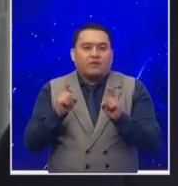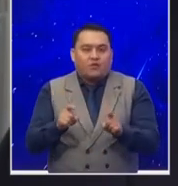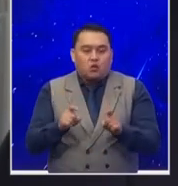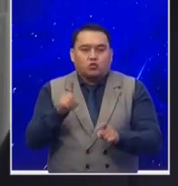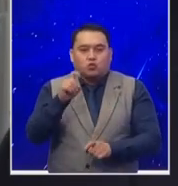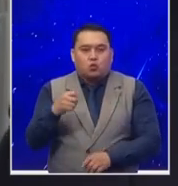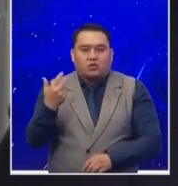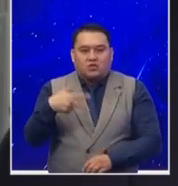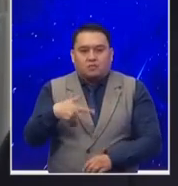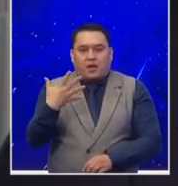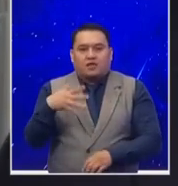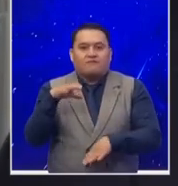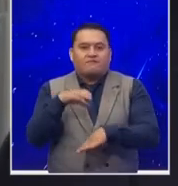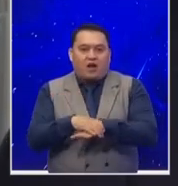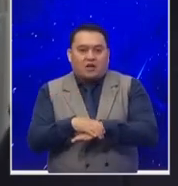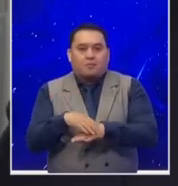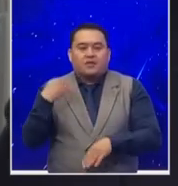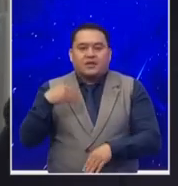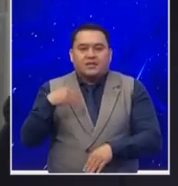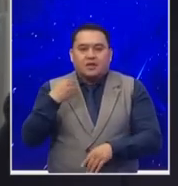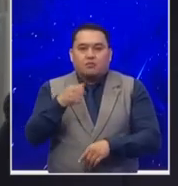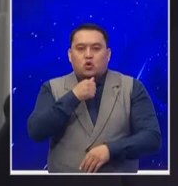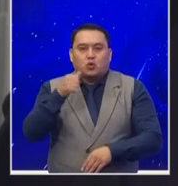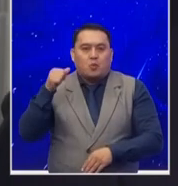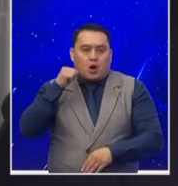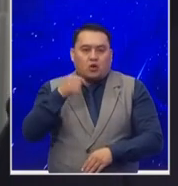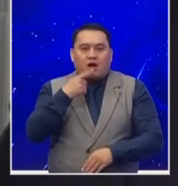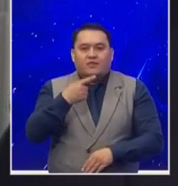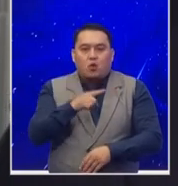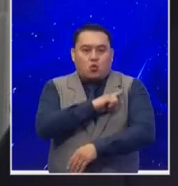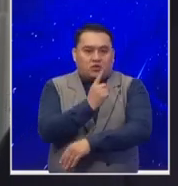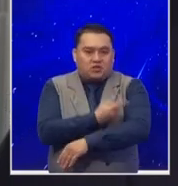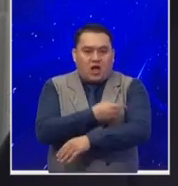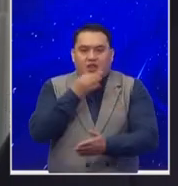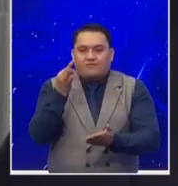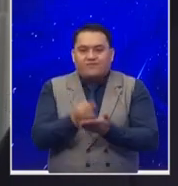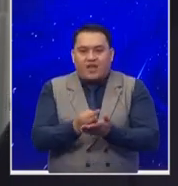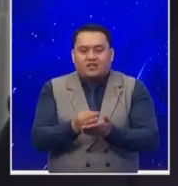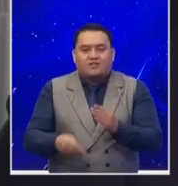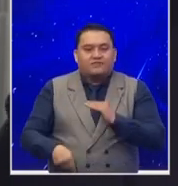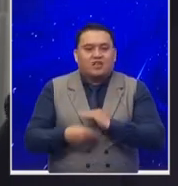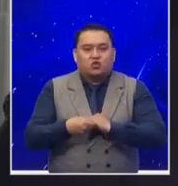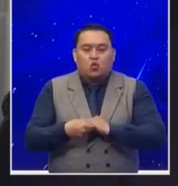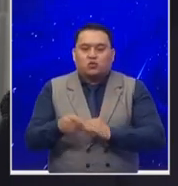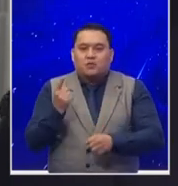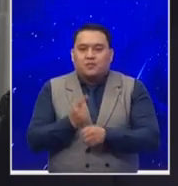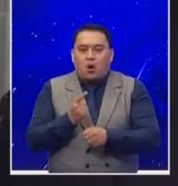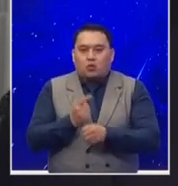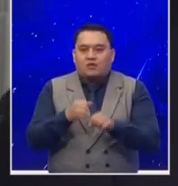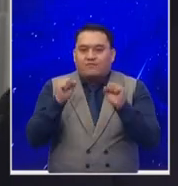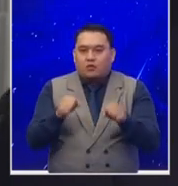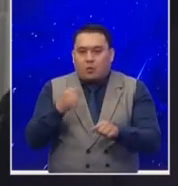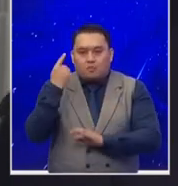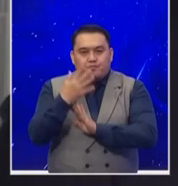зарегистрировано 135 таких фактов. Президент еще в конце прошлого года говорил об усилении ответственности за дачу взяток. Многие, возможно, не до